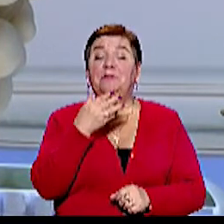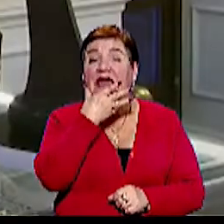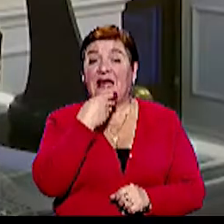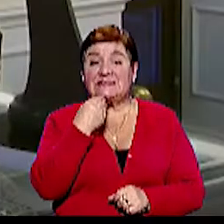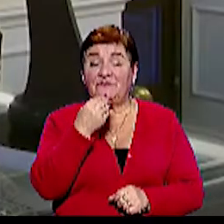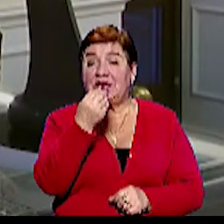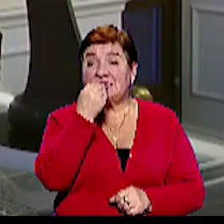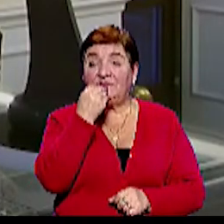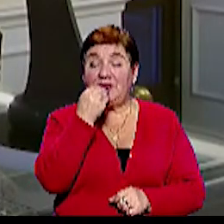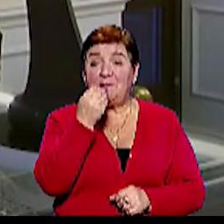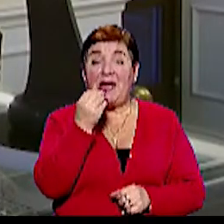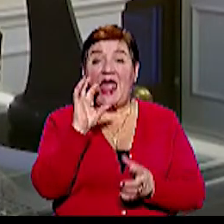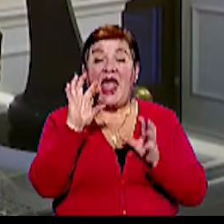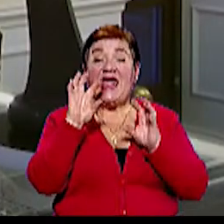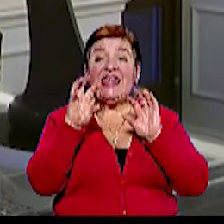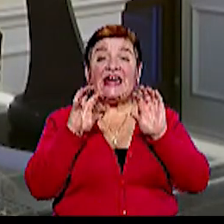іграшками. Все із стіни.